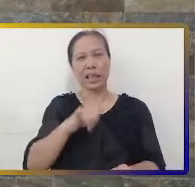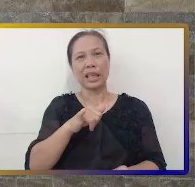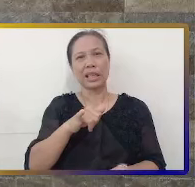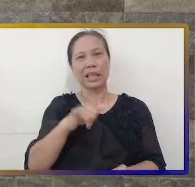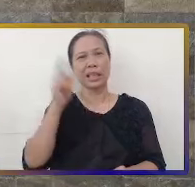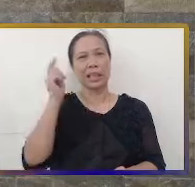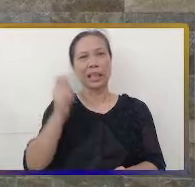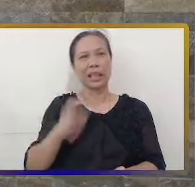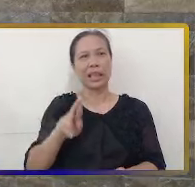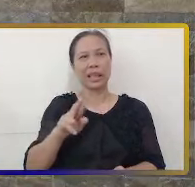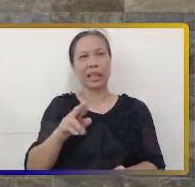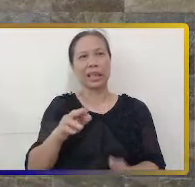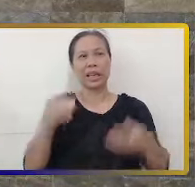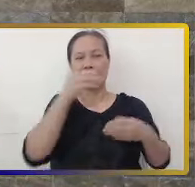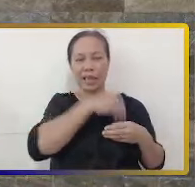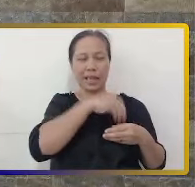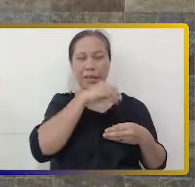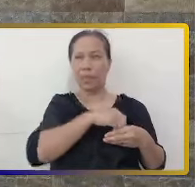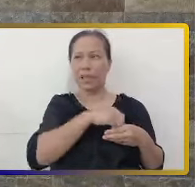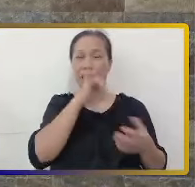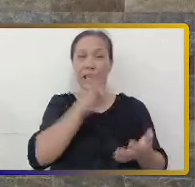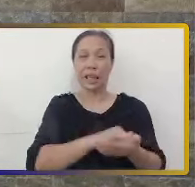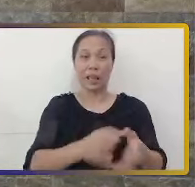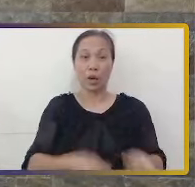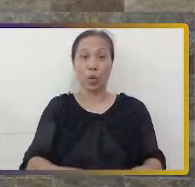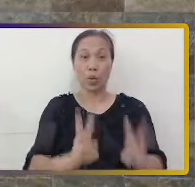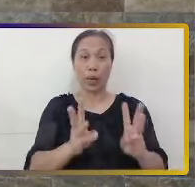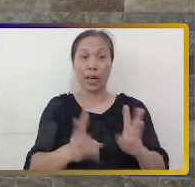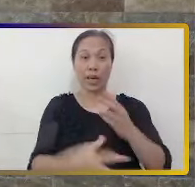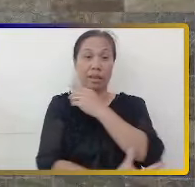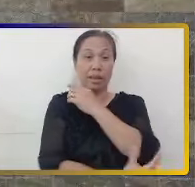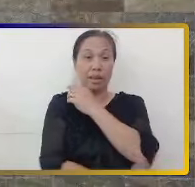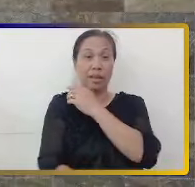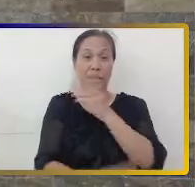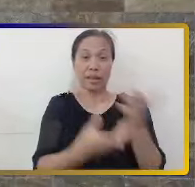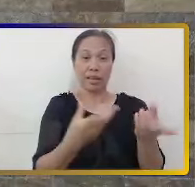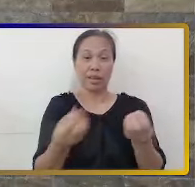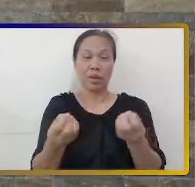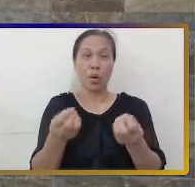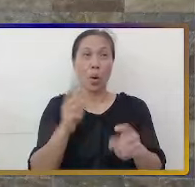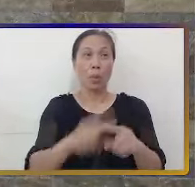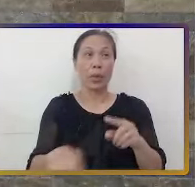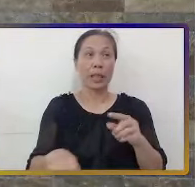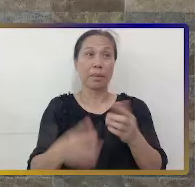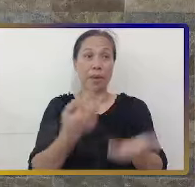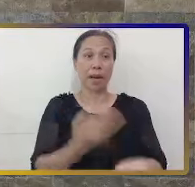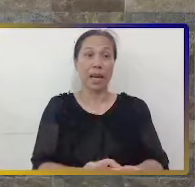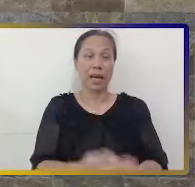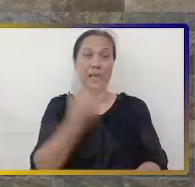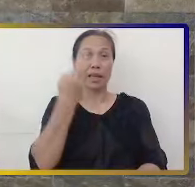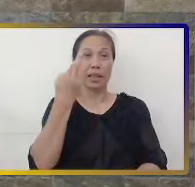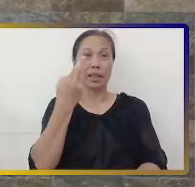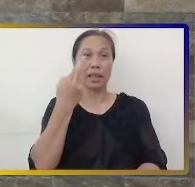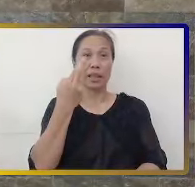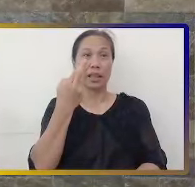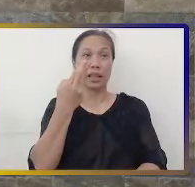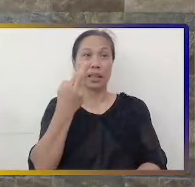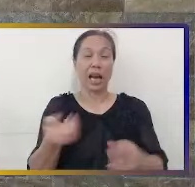ini-invest yan Ang pamamaraan kung paano mag-invest sa mga may mahirap pero ang mga mayayaman kaya sila yung mayaman